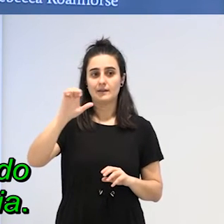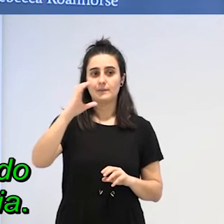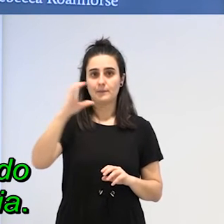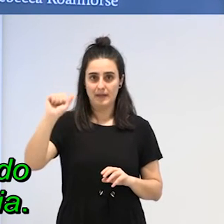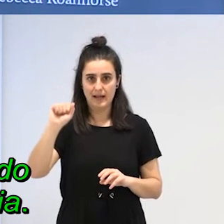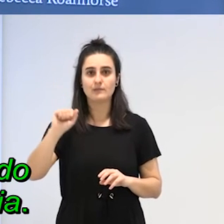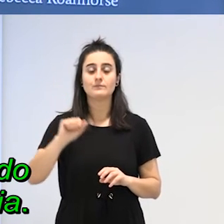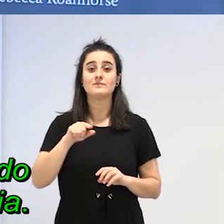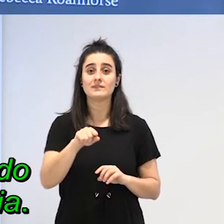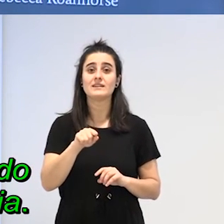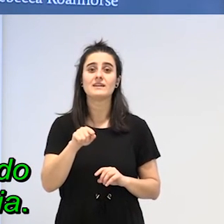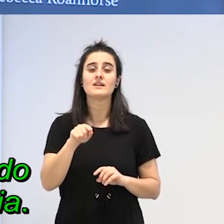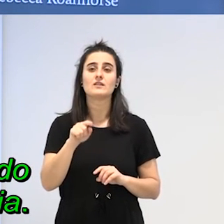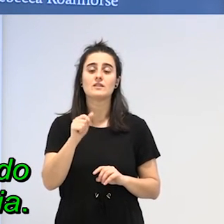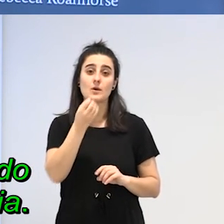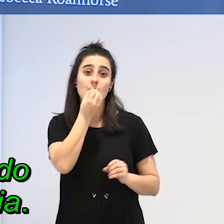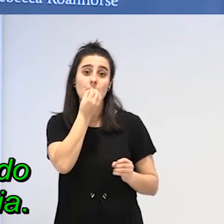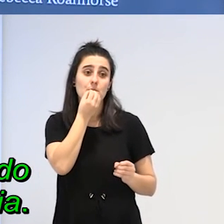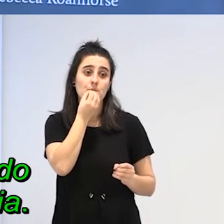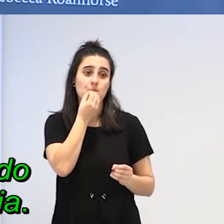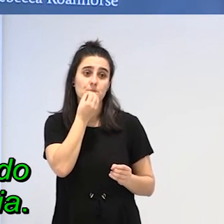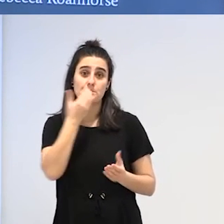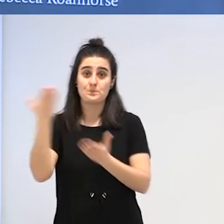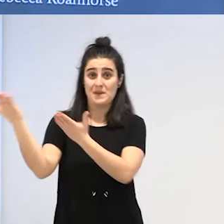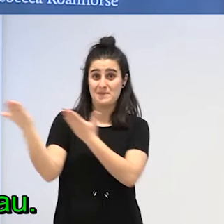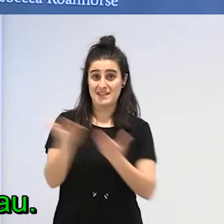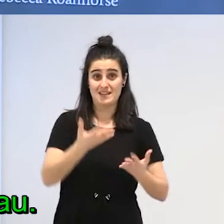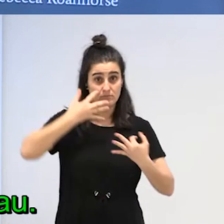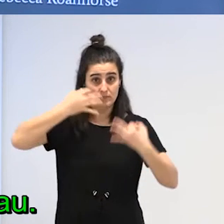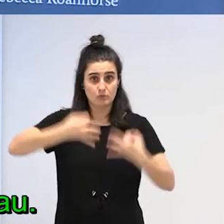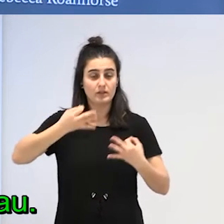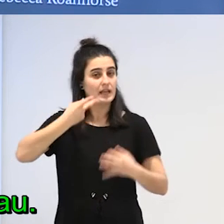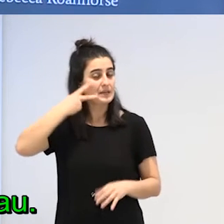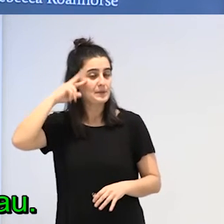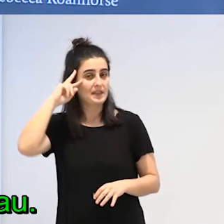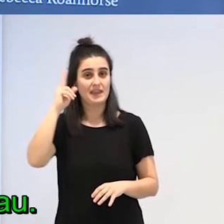hau ibuken dago Bienvenida a su auténtica experiencia India eta